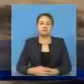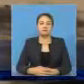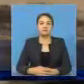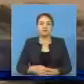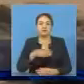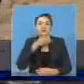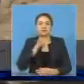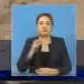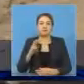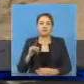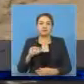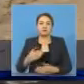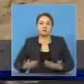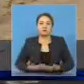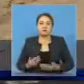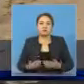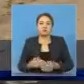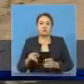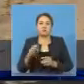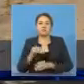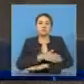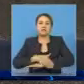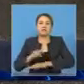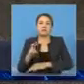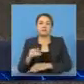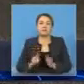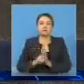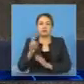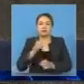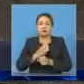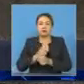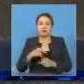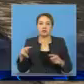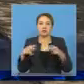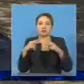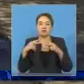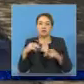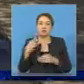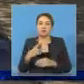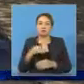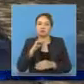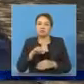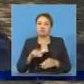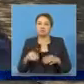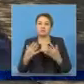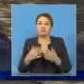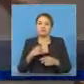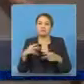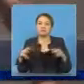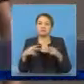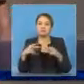Аксакал Алибек Сарин – старейший житель улицы имени Карабаева. С начала дорожных работ он контролирует их ход совместно со специалистами технического